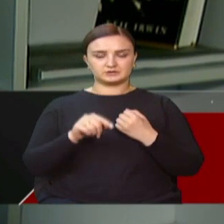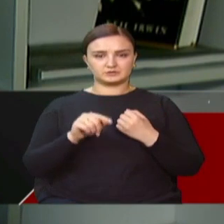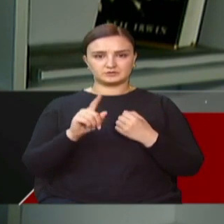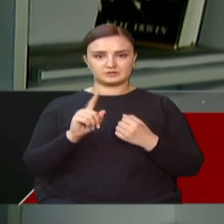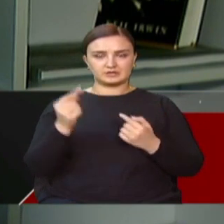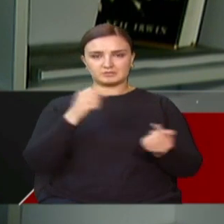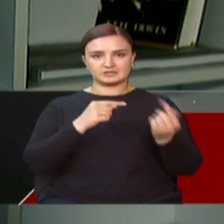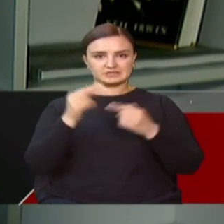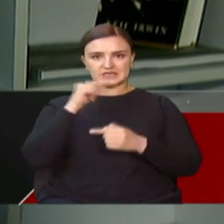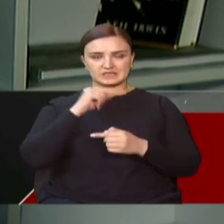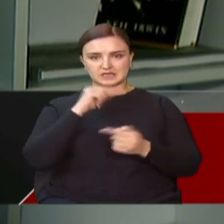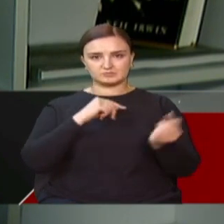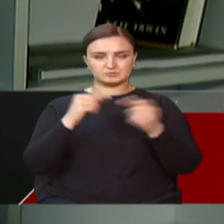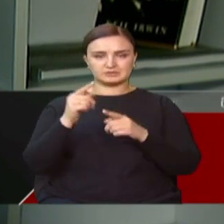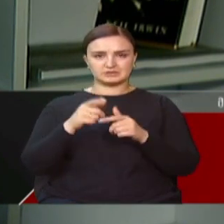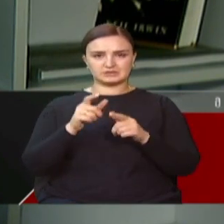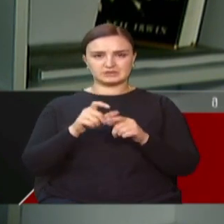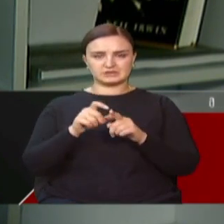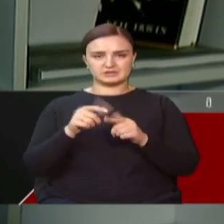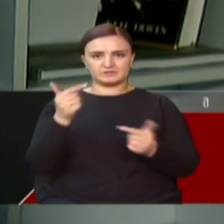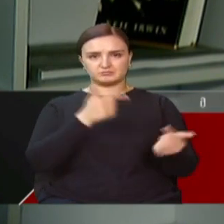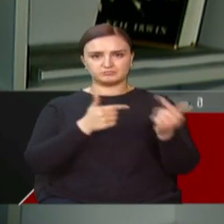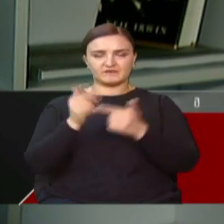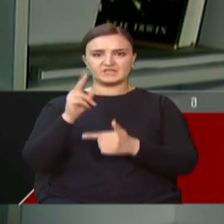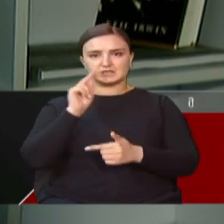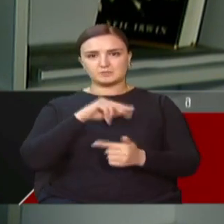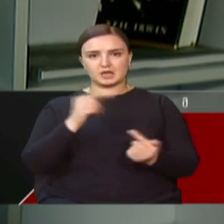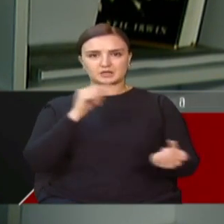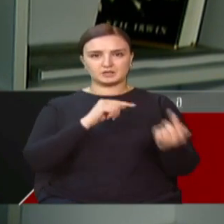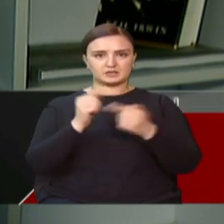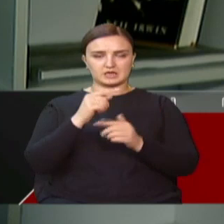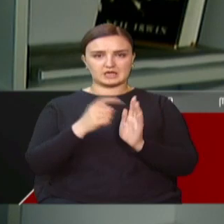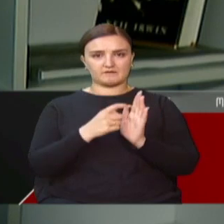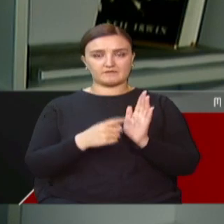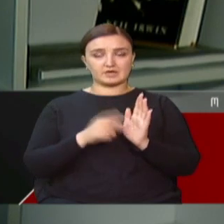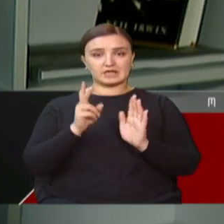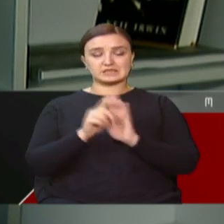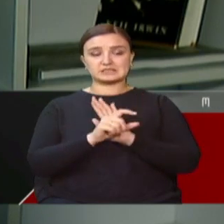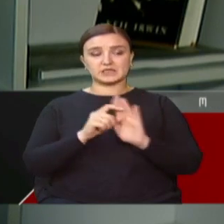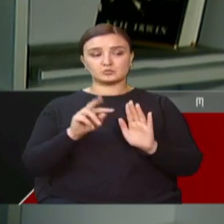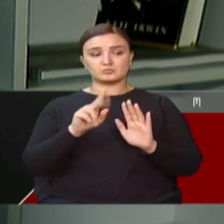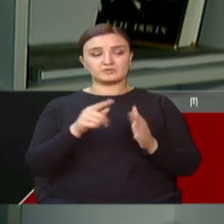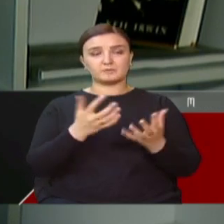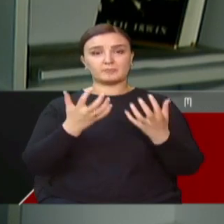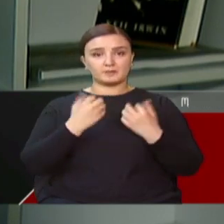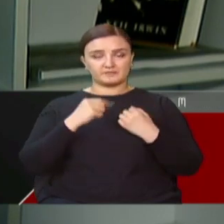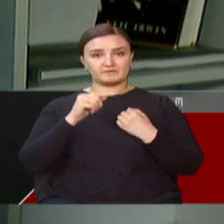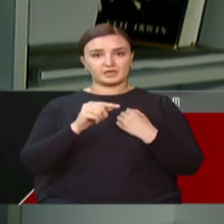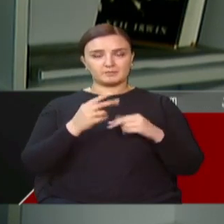game-ი ერთმანეთის რაღაც სახელებით სახელ და ვის აბა ვისი ბრალიას გარკვევა. კანდიდატის სტატუსს თუ მივიღეთ, ეს